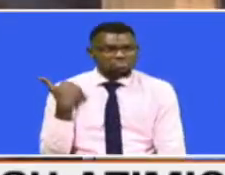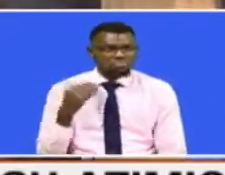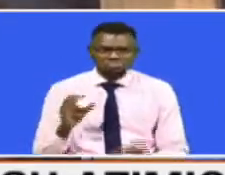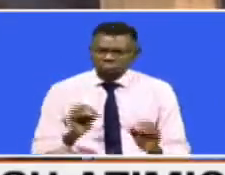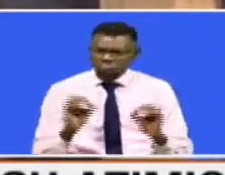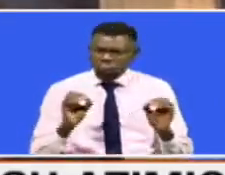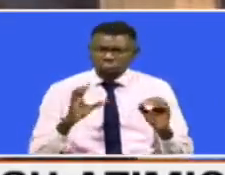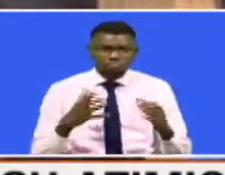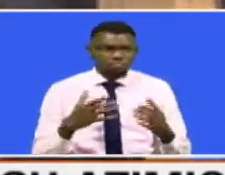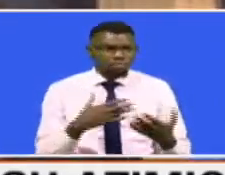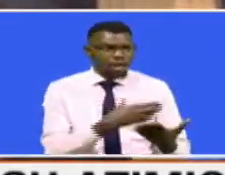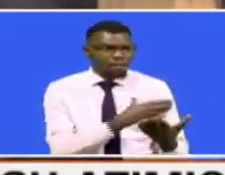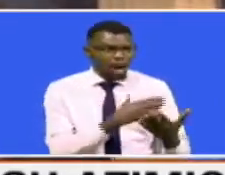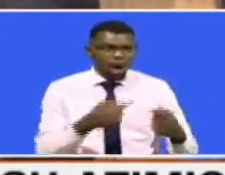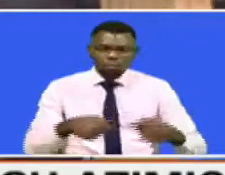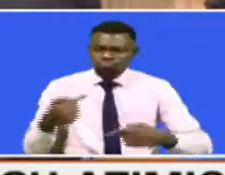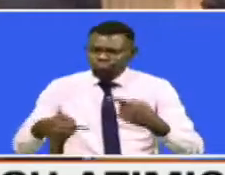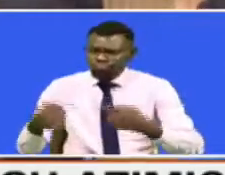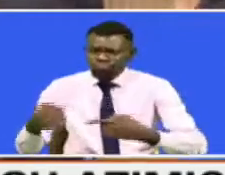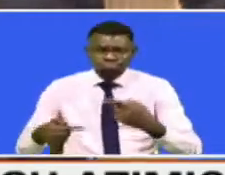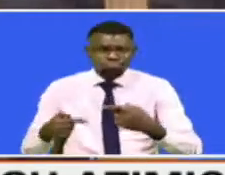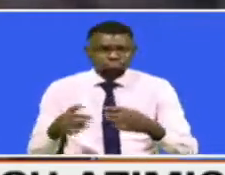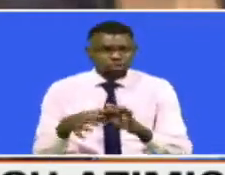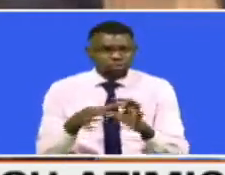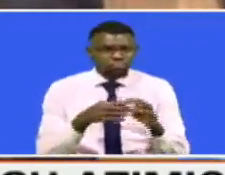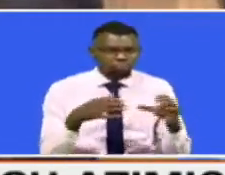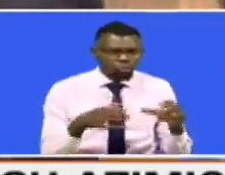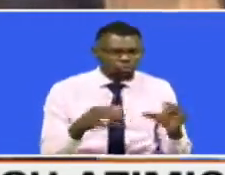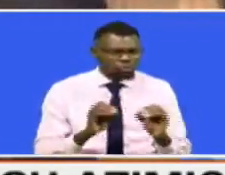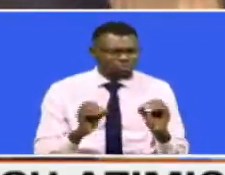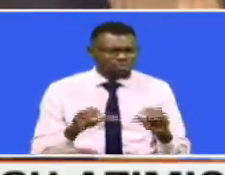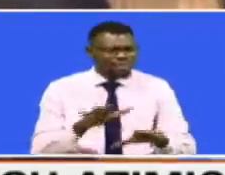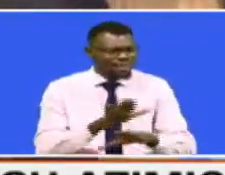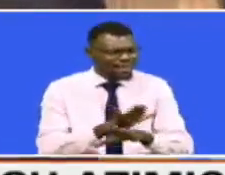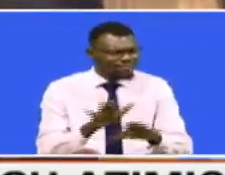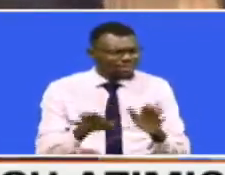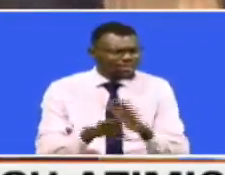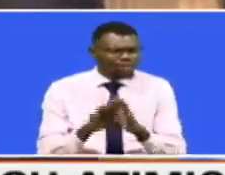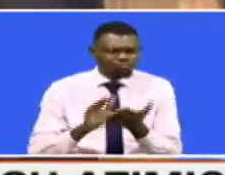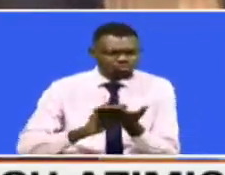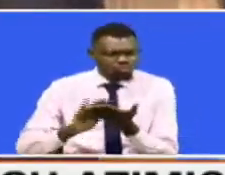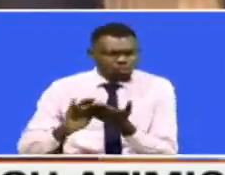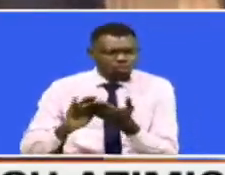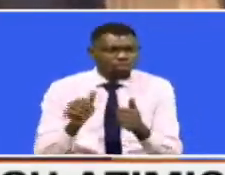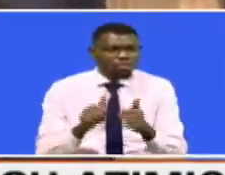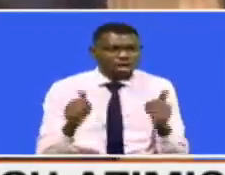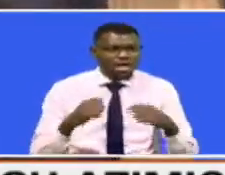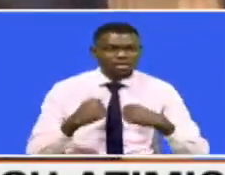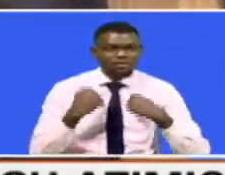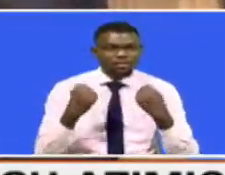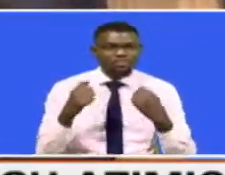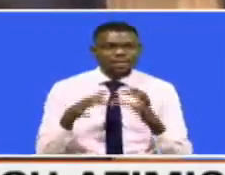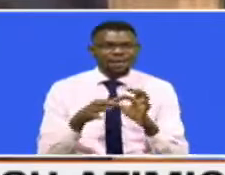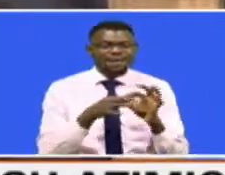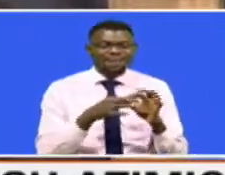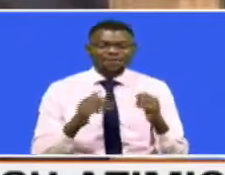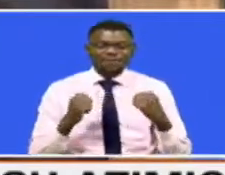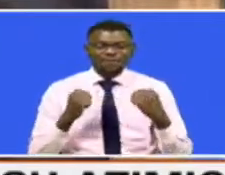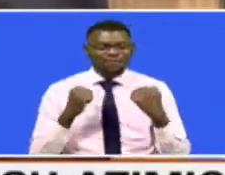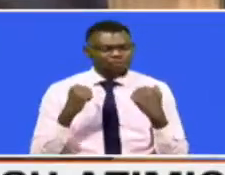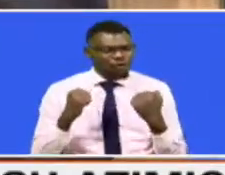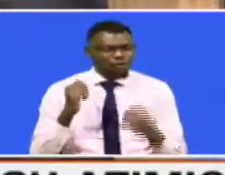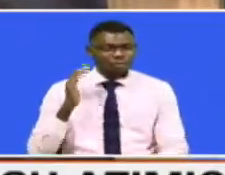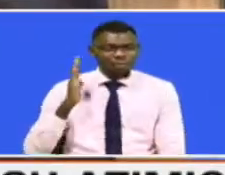a power struggle within Azimio. Everything will be done very smoothly. You're going to strengthen Azimio as you